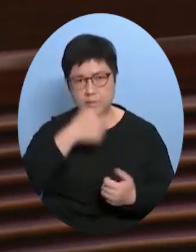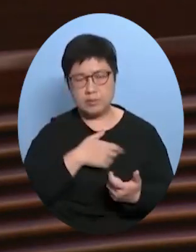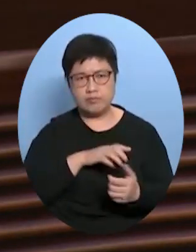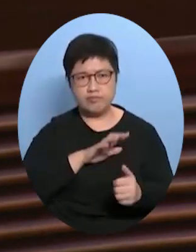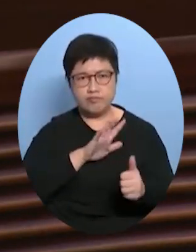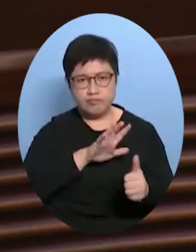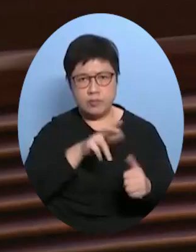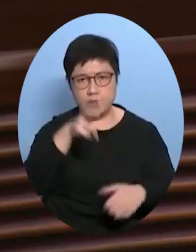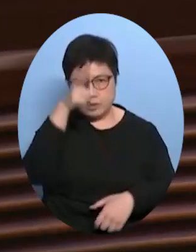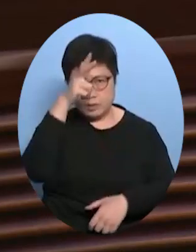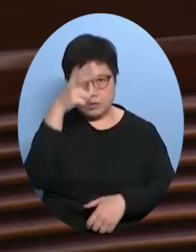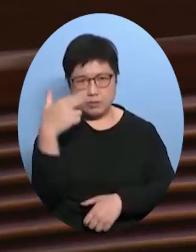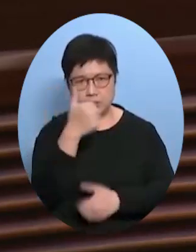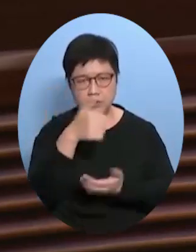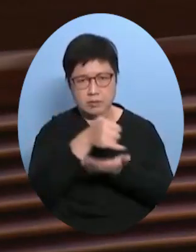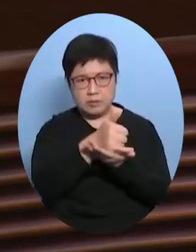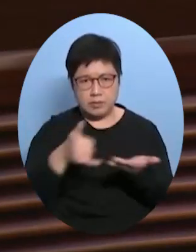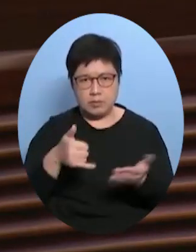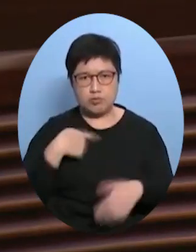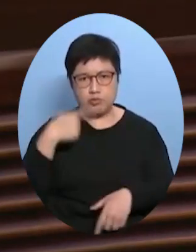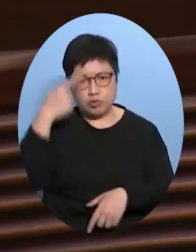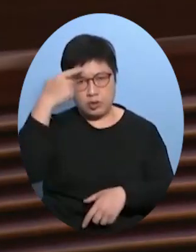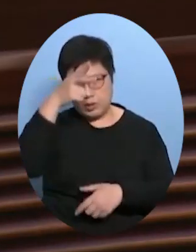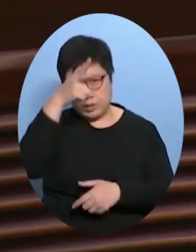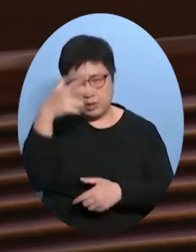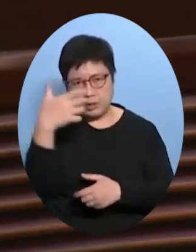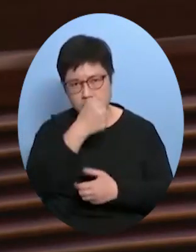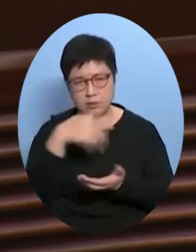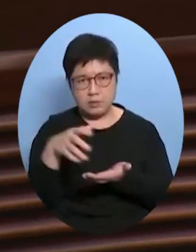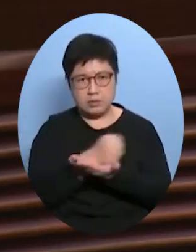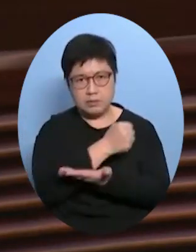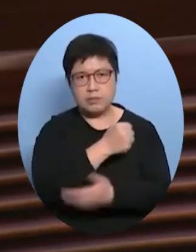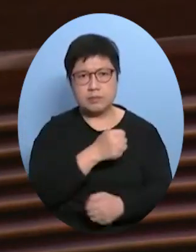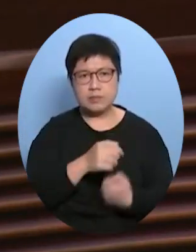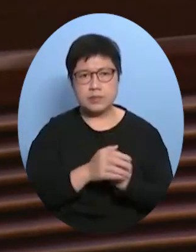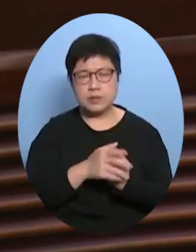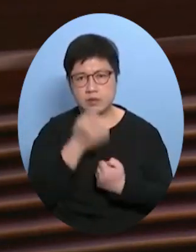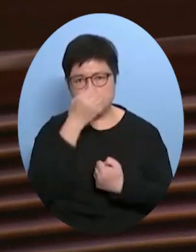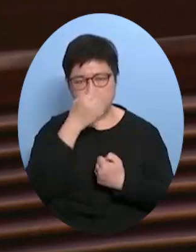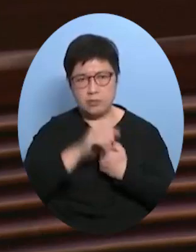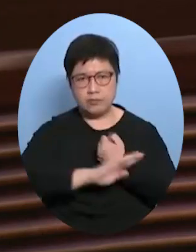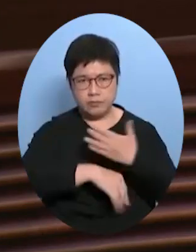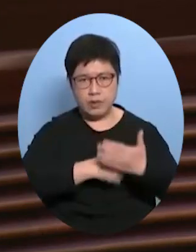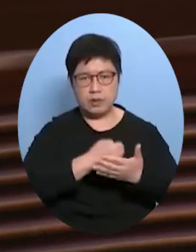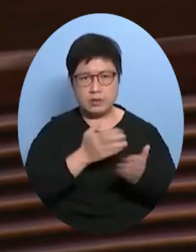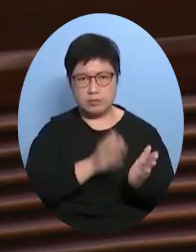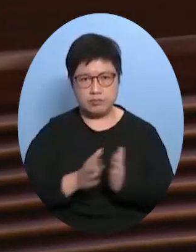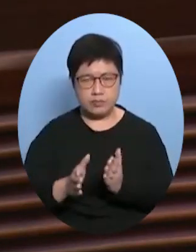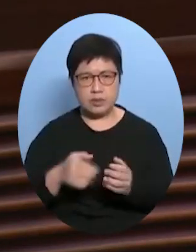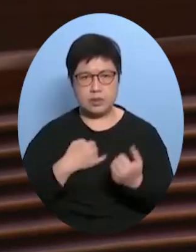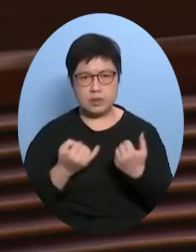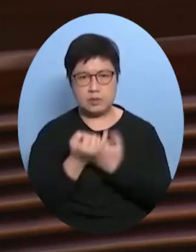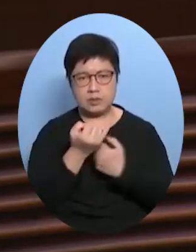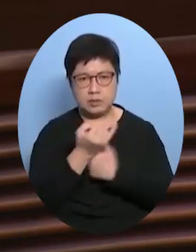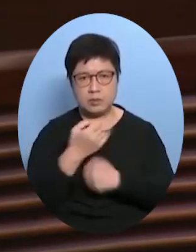台，甚至意圖奪取政權，嚴重危害香港的憲制秩序，挑戰國家